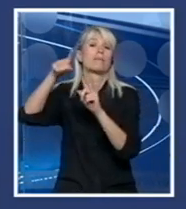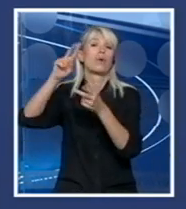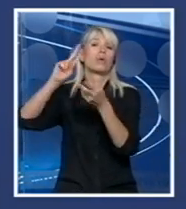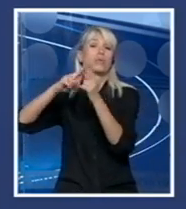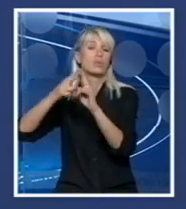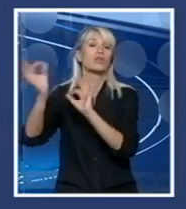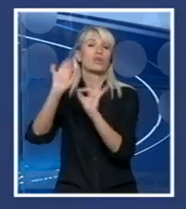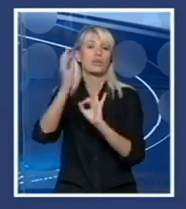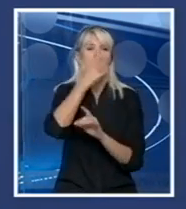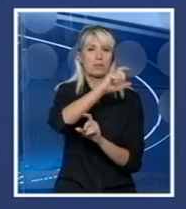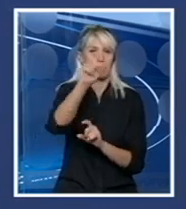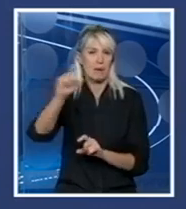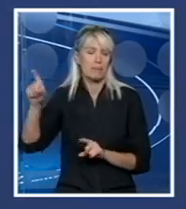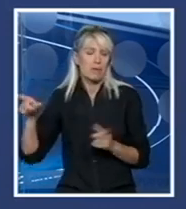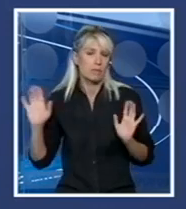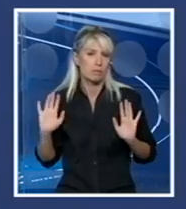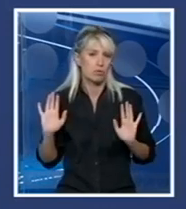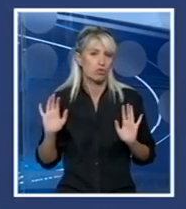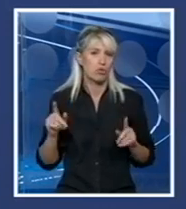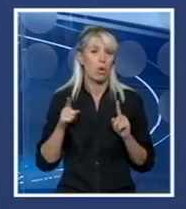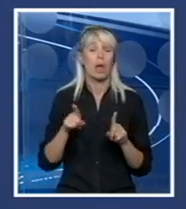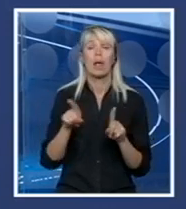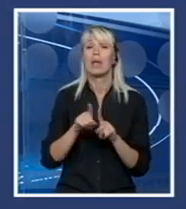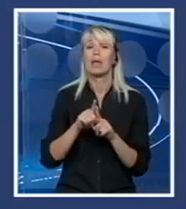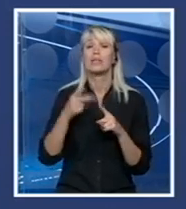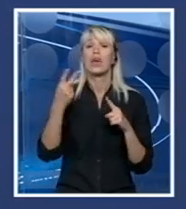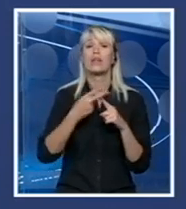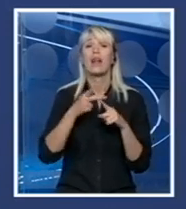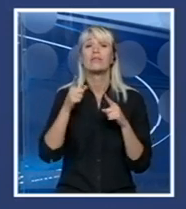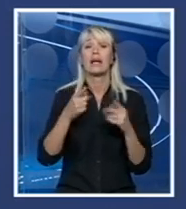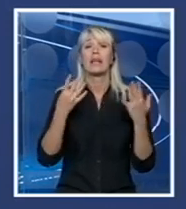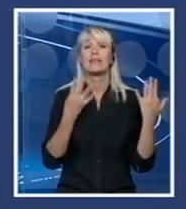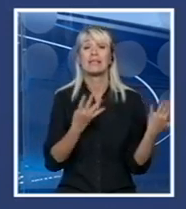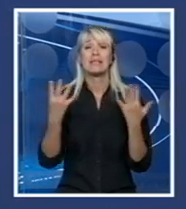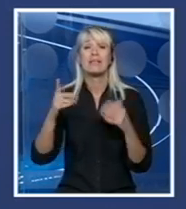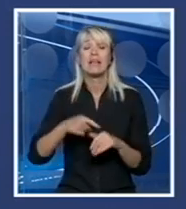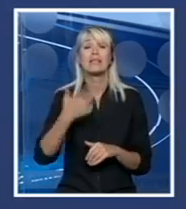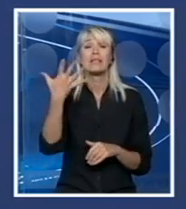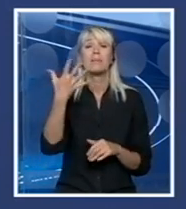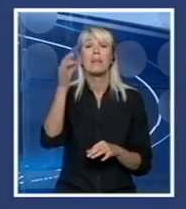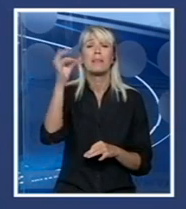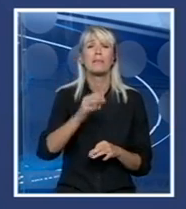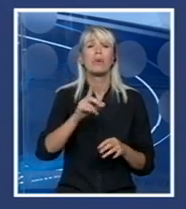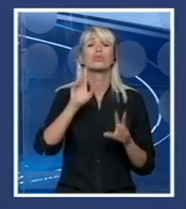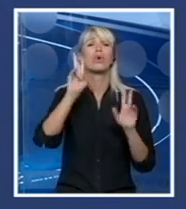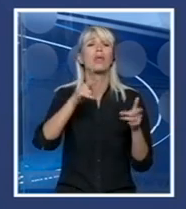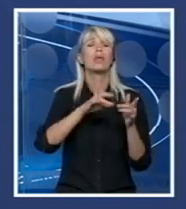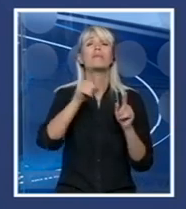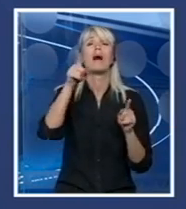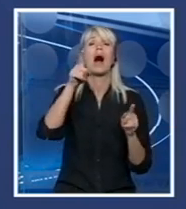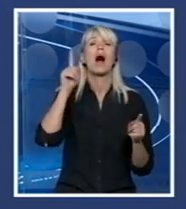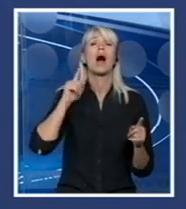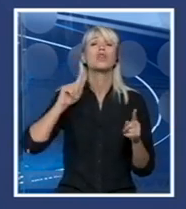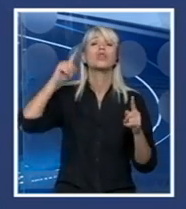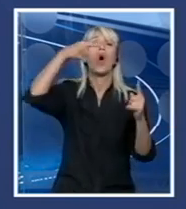znate, pokrivenost TV kanalima nacionalne televizije je 99,5%. I imamo opet priliku da